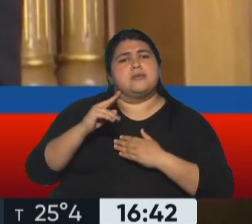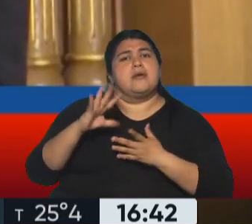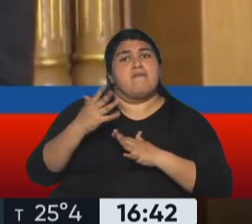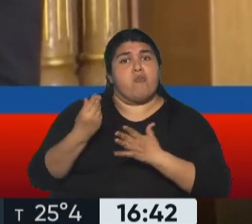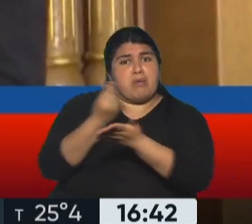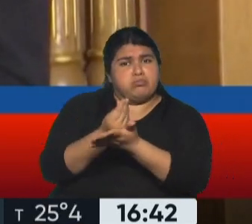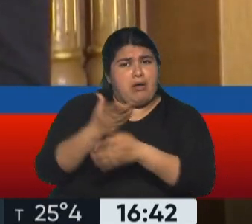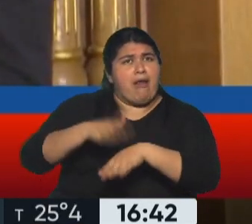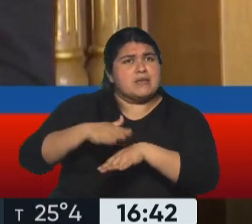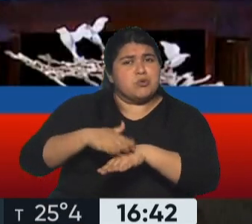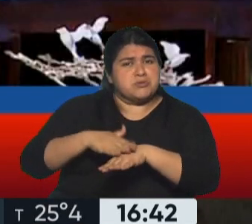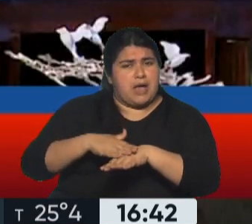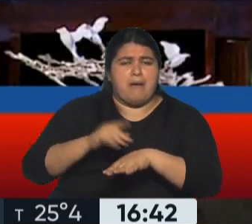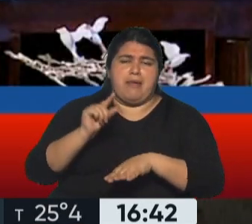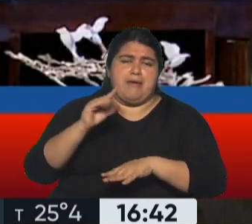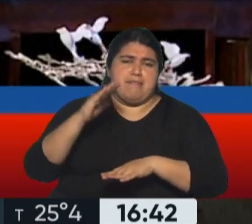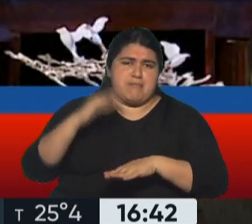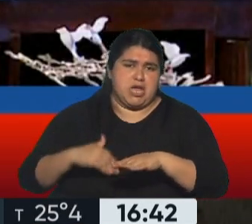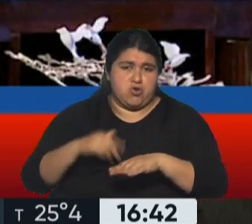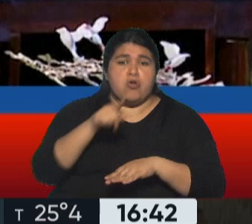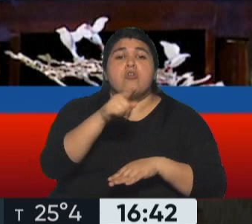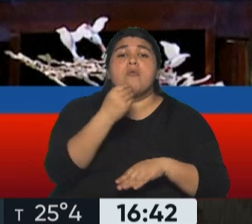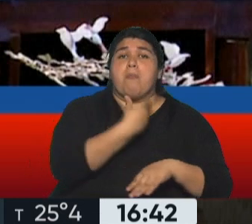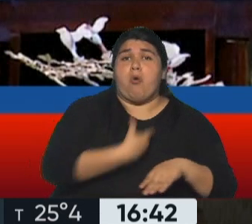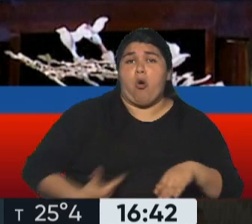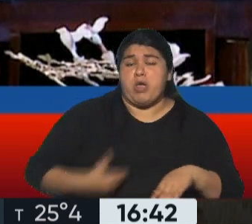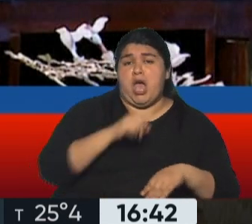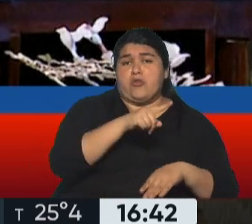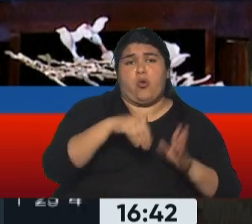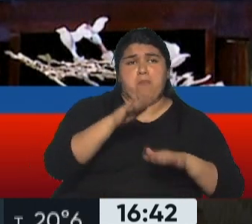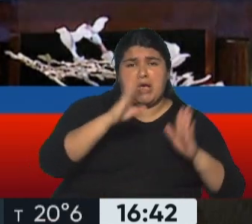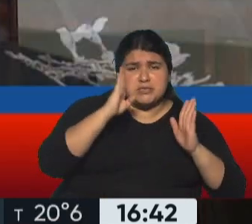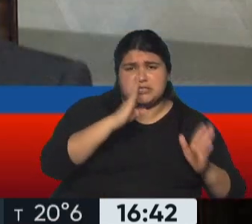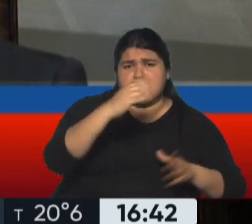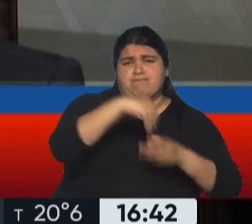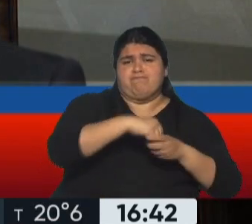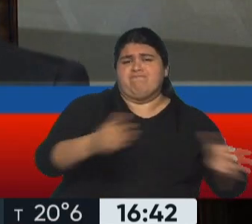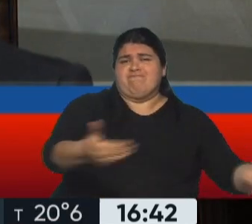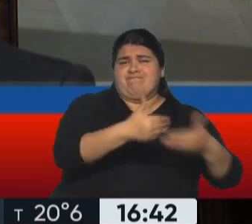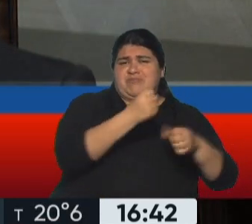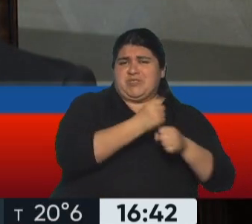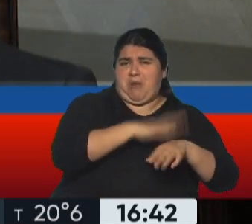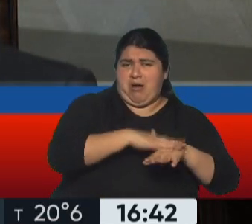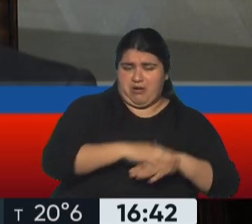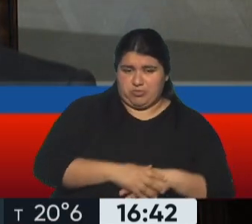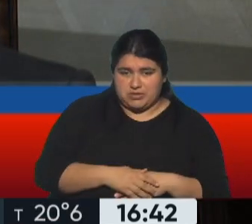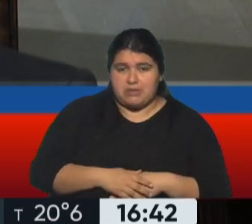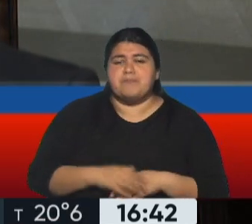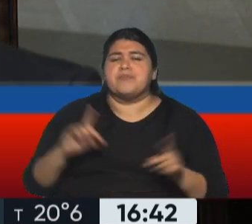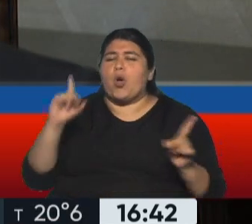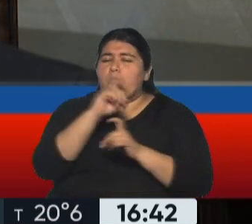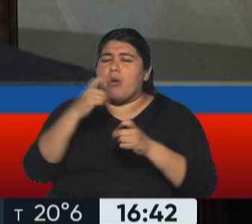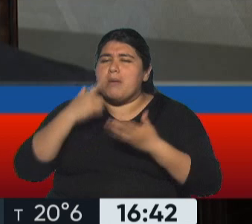que su predecesor, ya que Saied concentró todo el poder en la presidencia. Maintenant, il y a un problème de